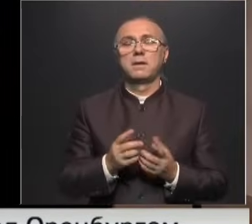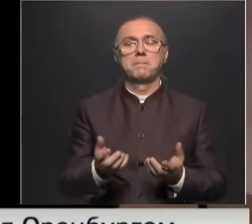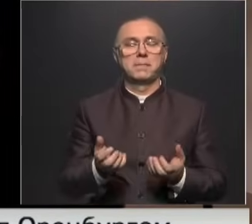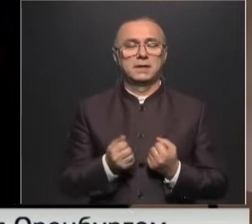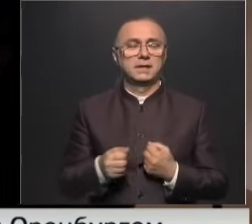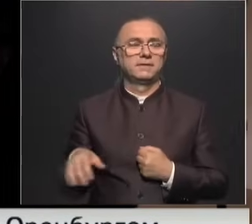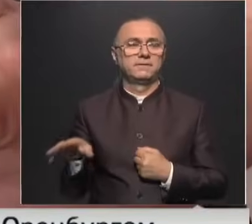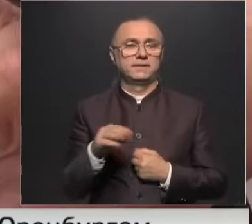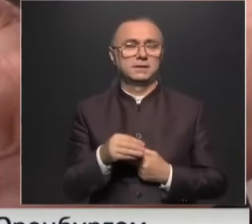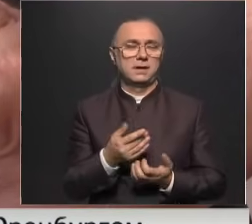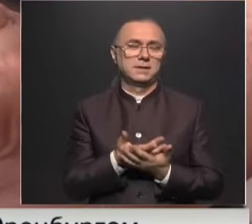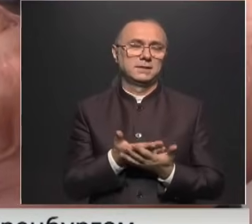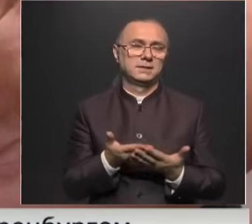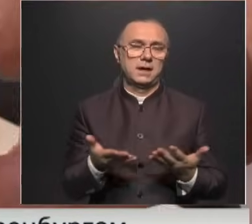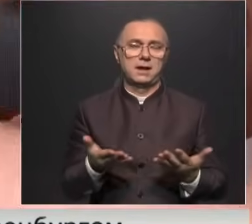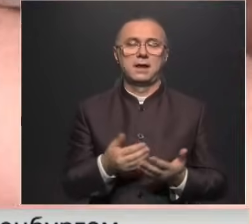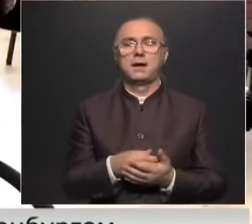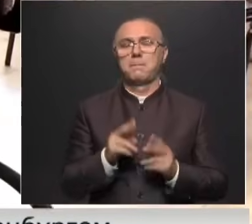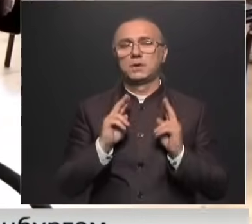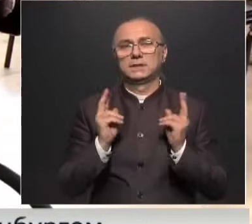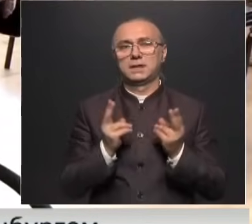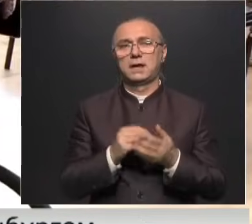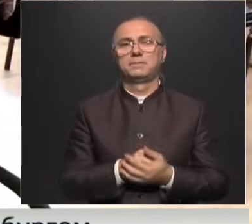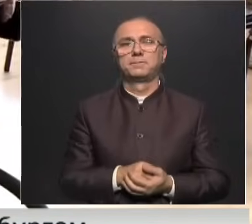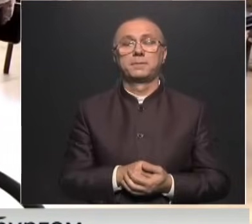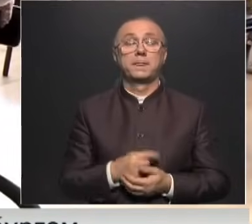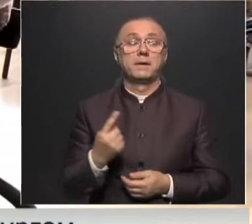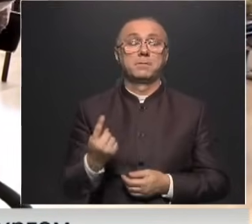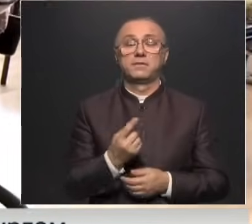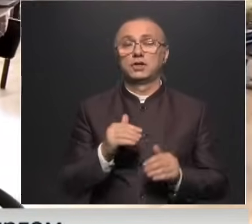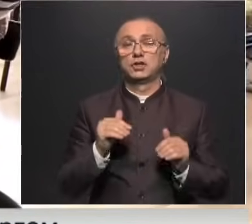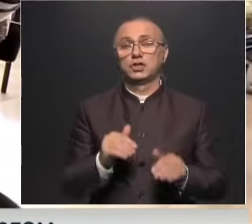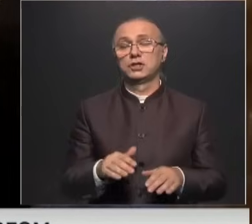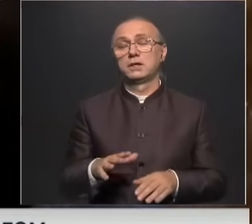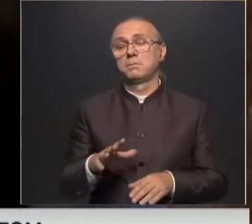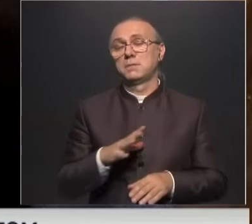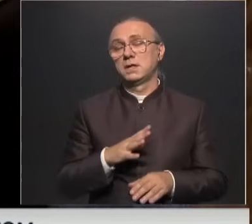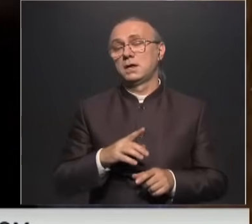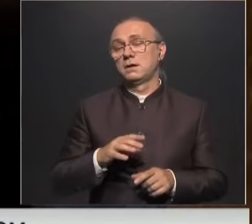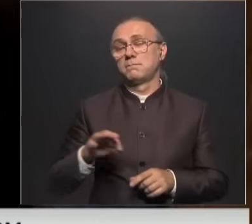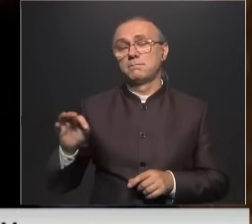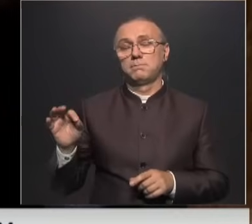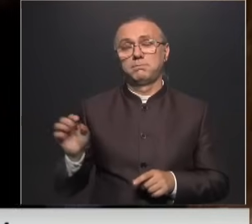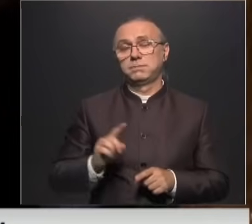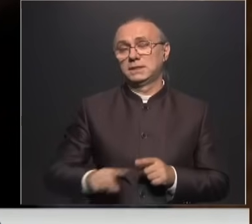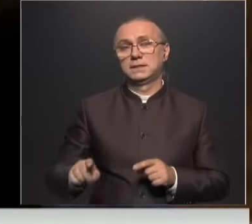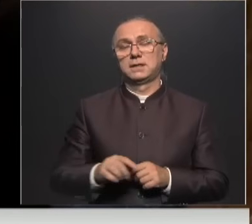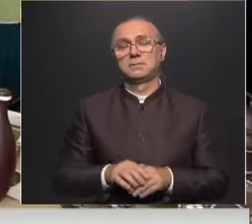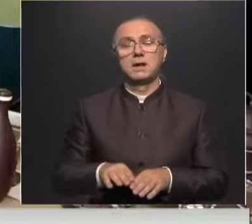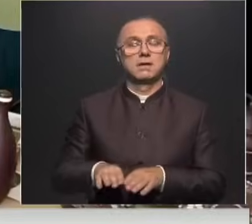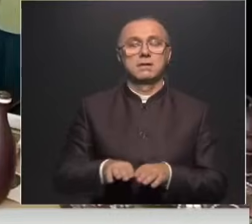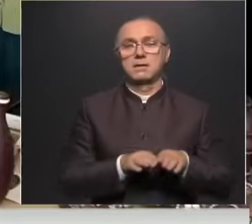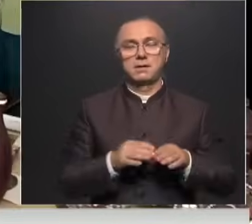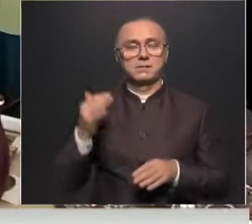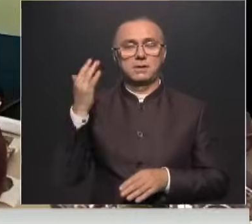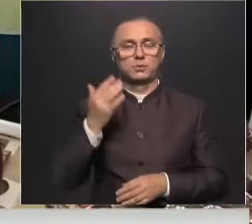изделия, представленные монастырем. Они отметили, что впервые решение было настолько быстрым и настолько единодушным.